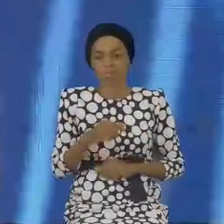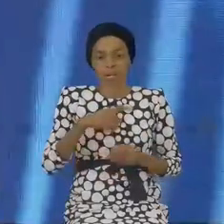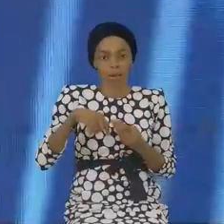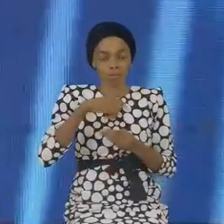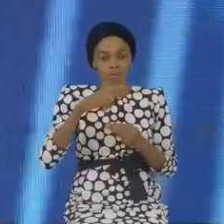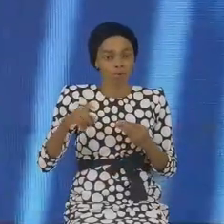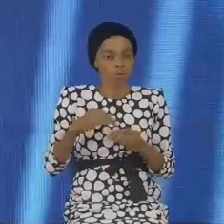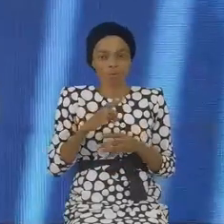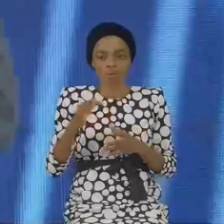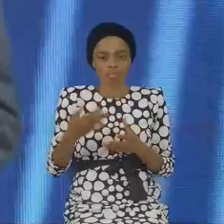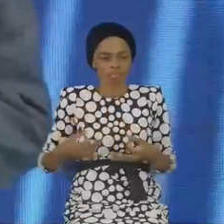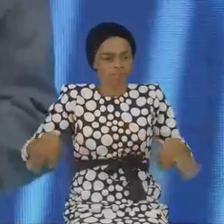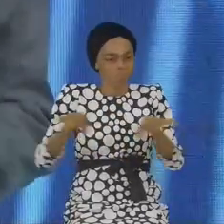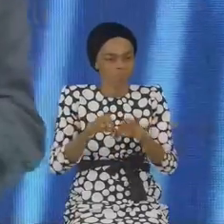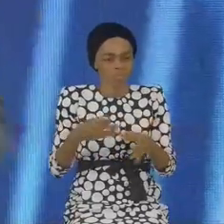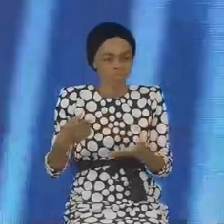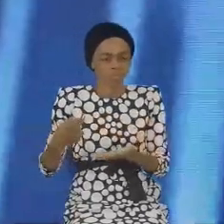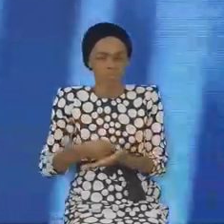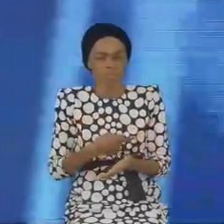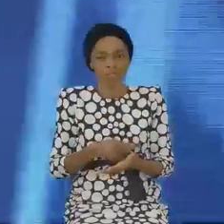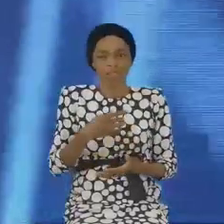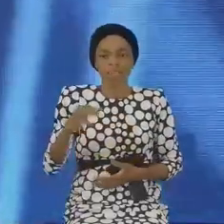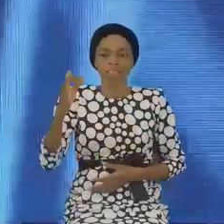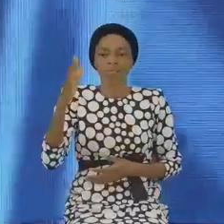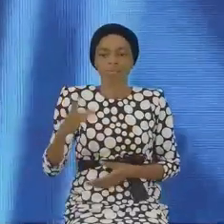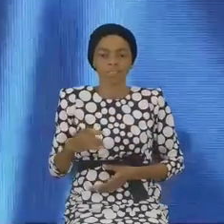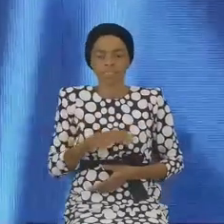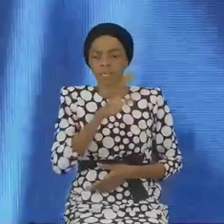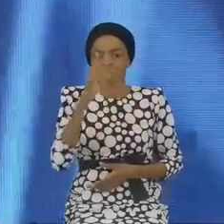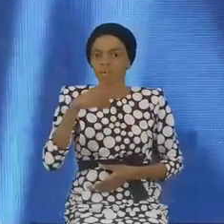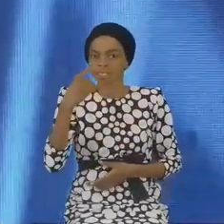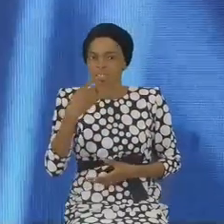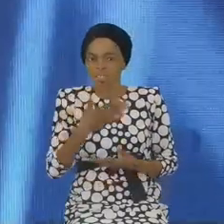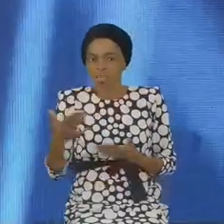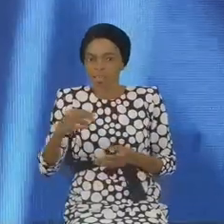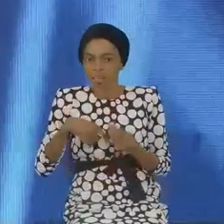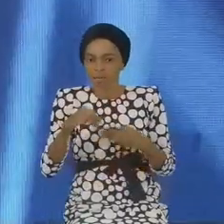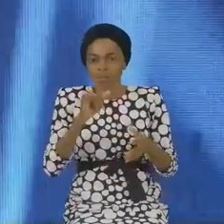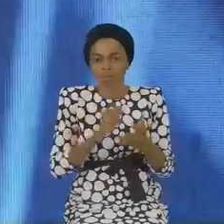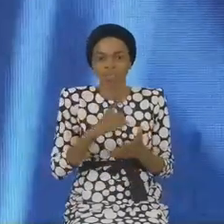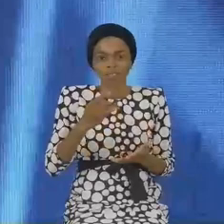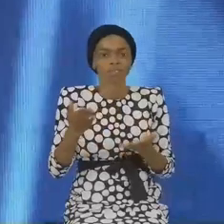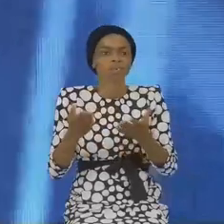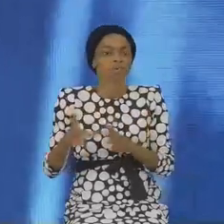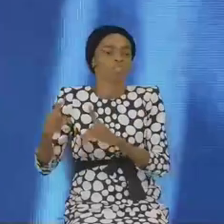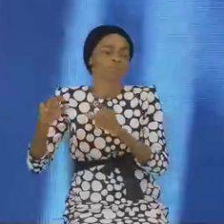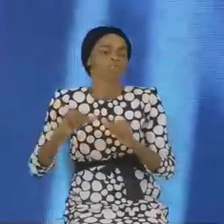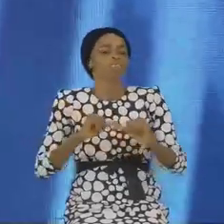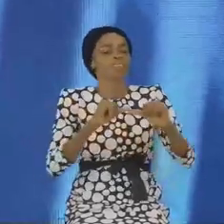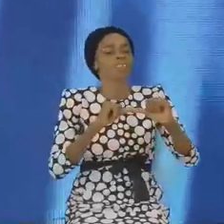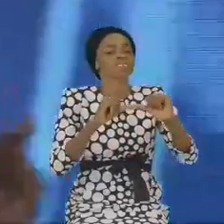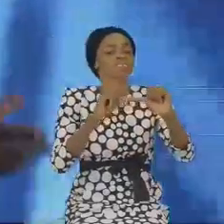négociables de l'évangile. Et le pasteur ne dit jamais rien sur cela. Il leur dit de continuer